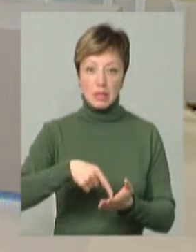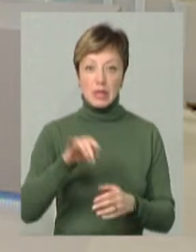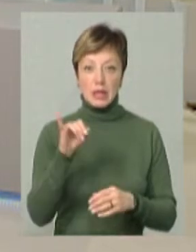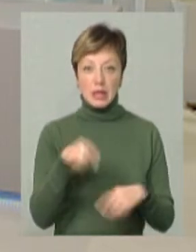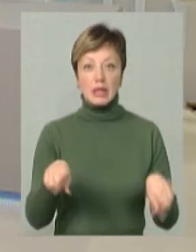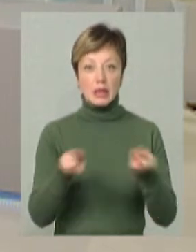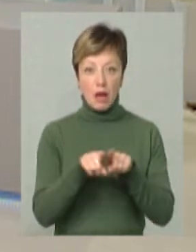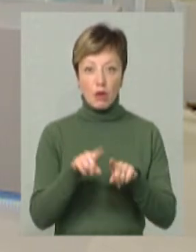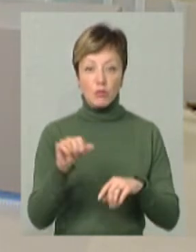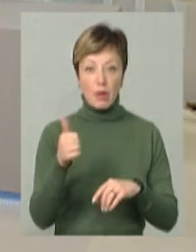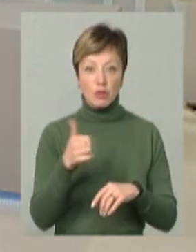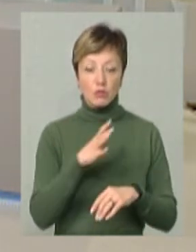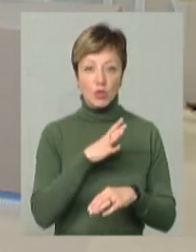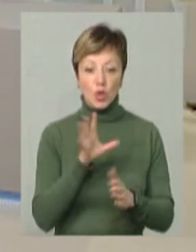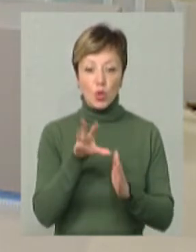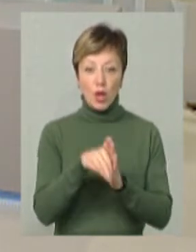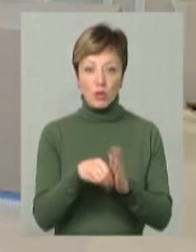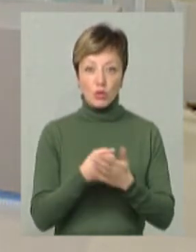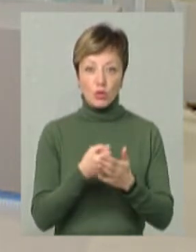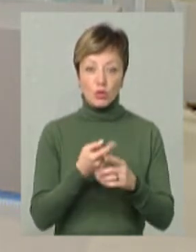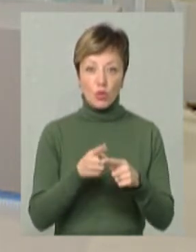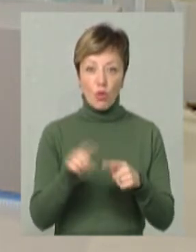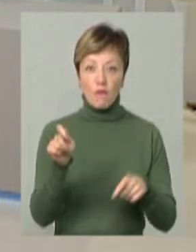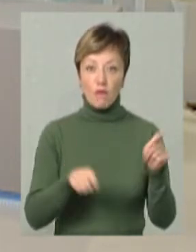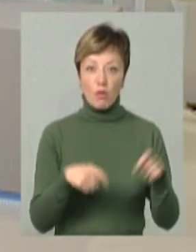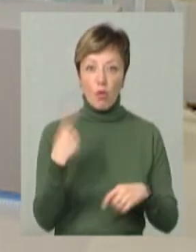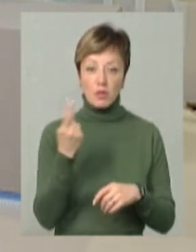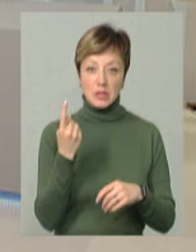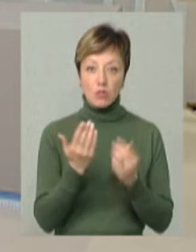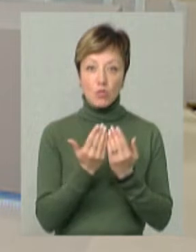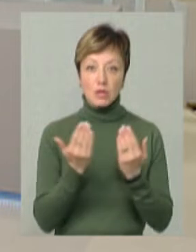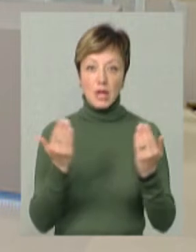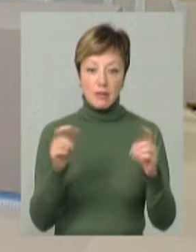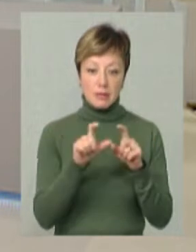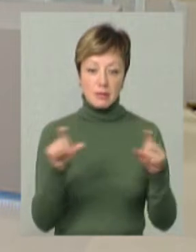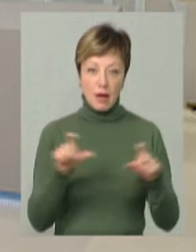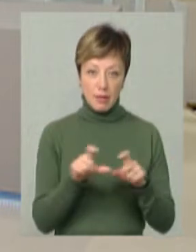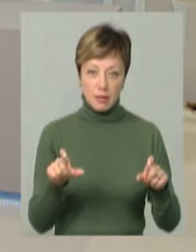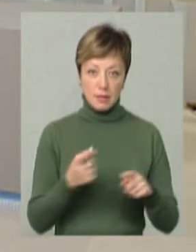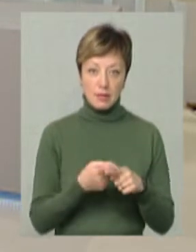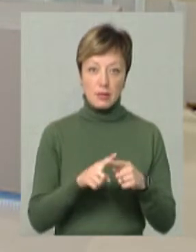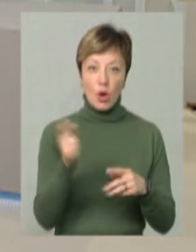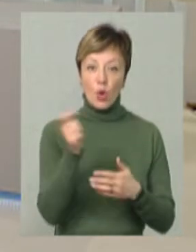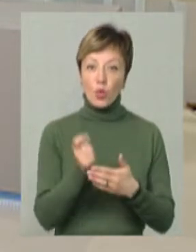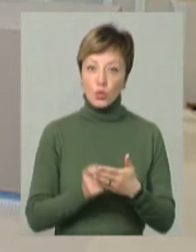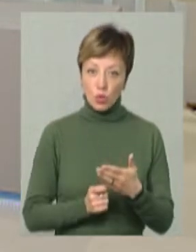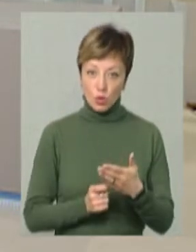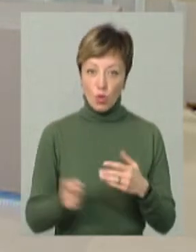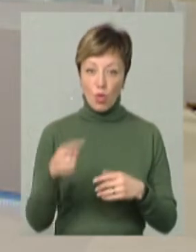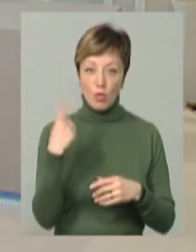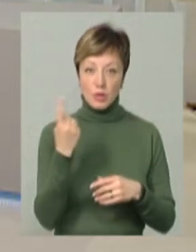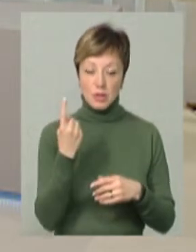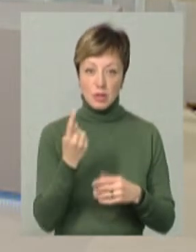І також вперше були доєднані до цього форуму обласні музейні заклади. Тобто це художній,